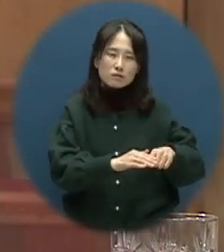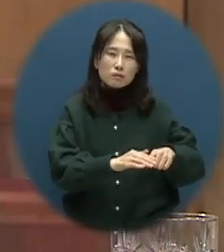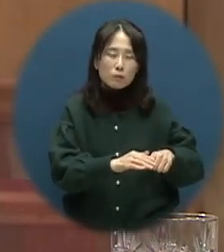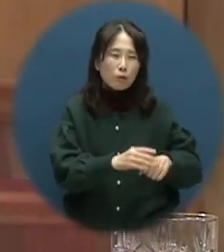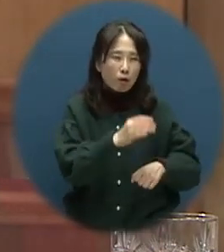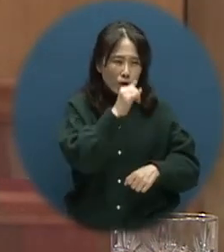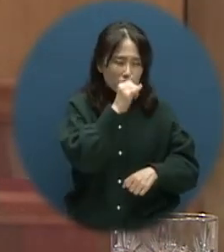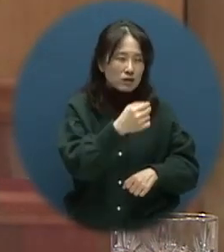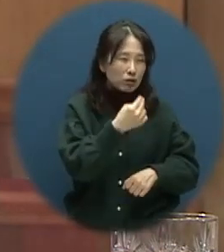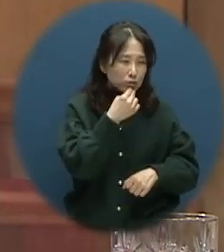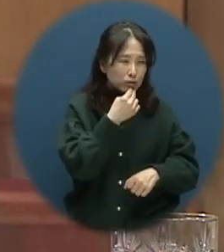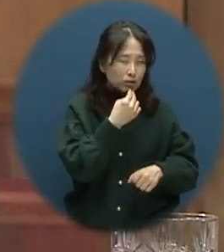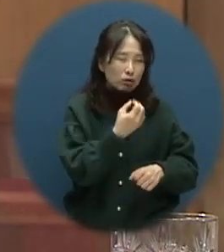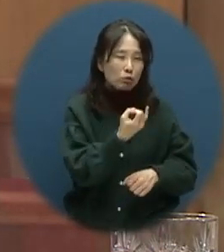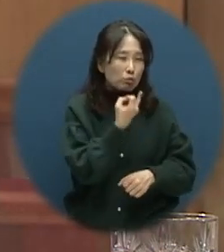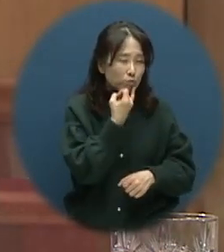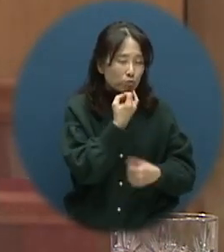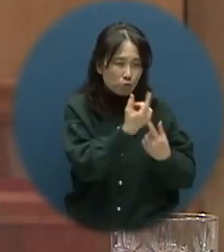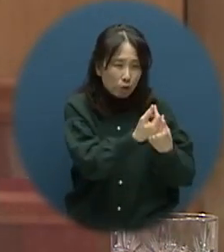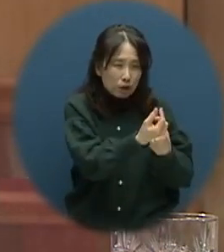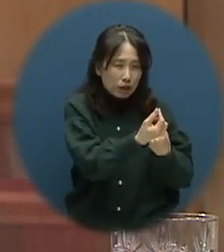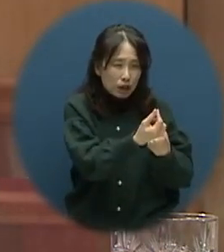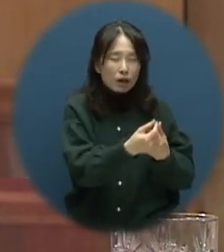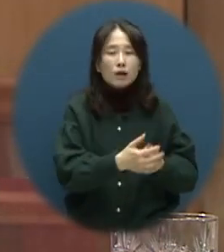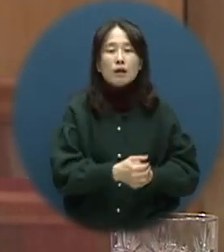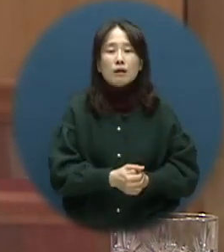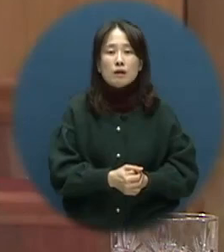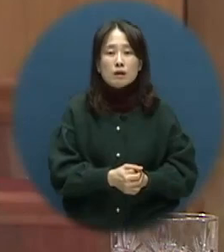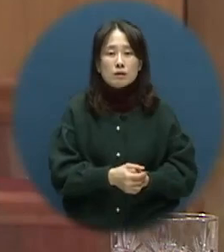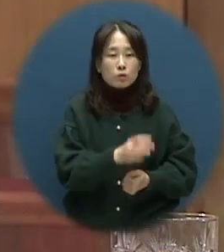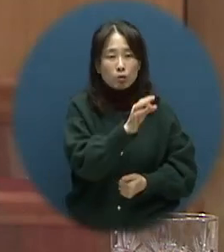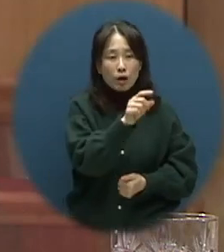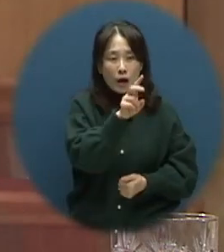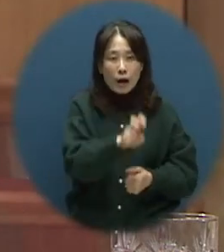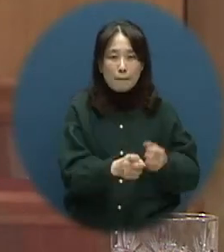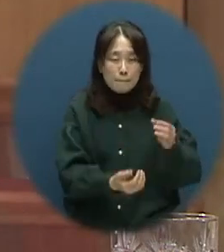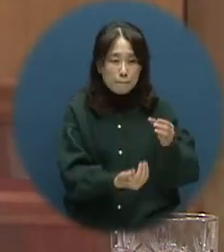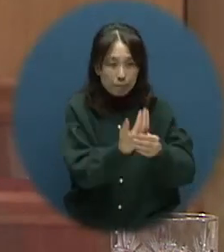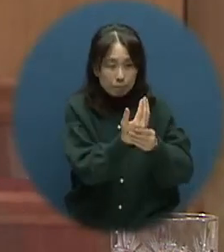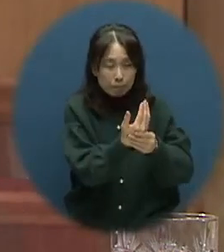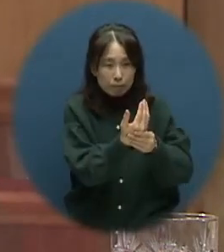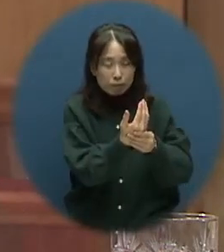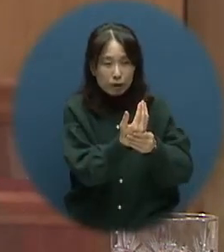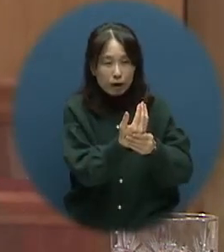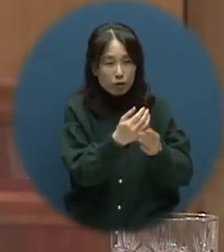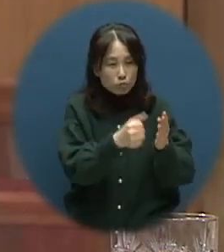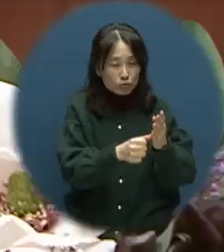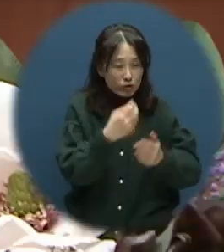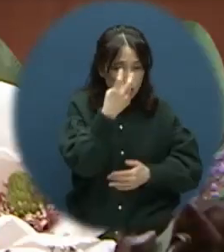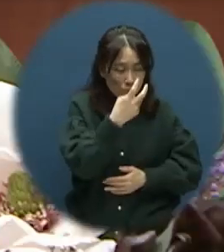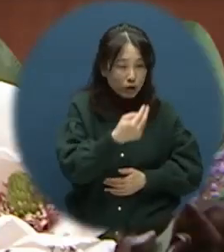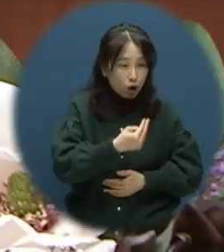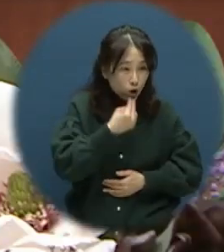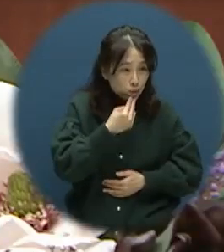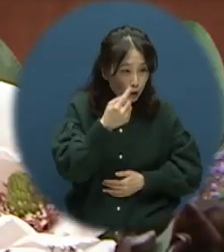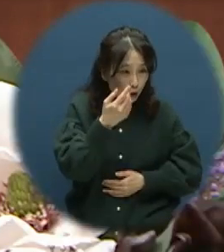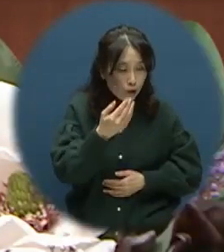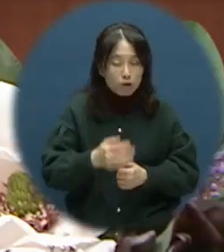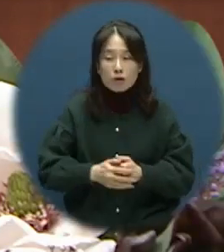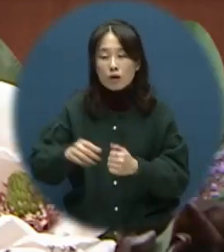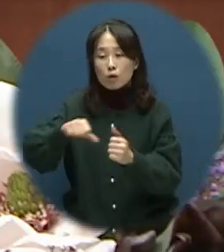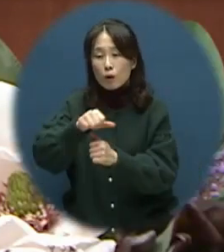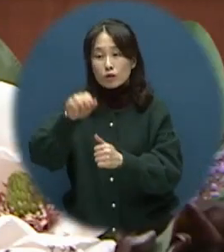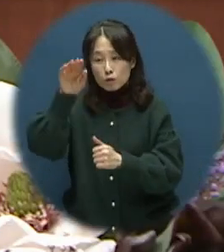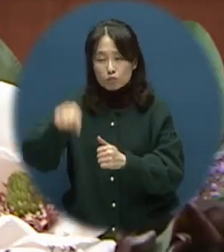예. 그렇게 생산된 시멘트에 발암 물질이나 뭐 이런 안전성 검사 같은 걸 안 해요? 환경부가 매달 한 번씩 합니다.